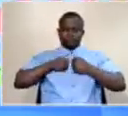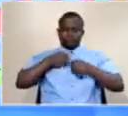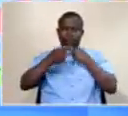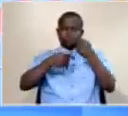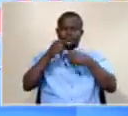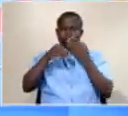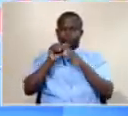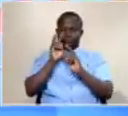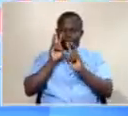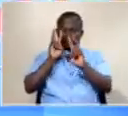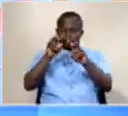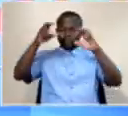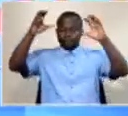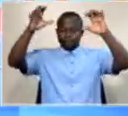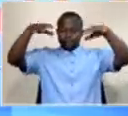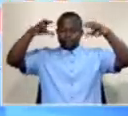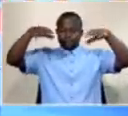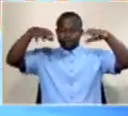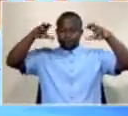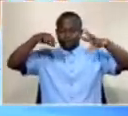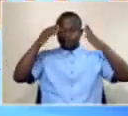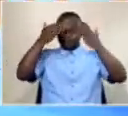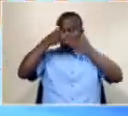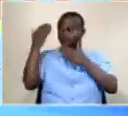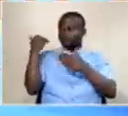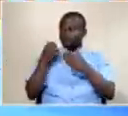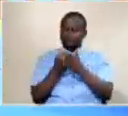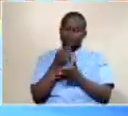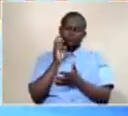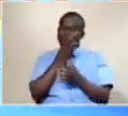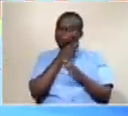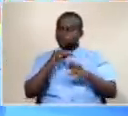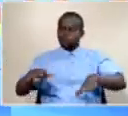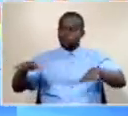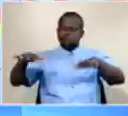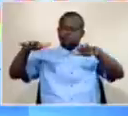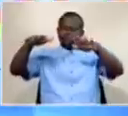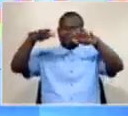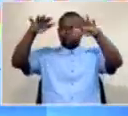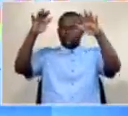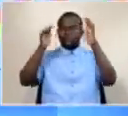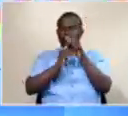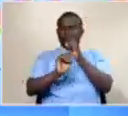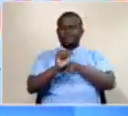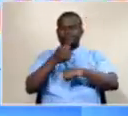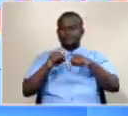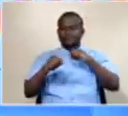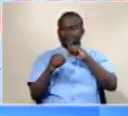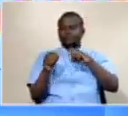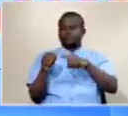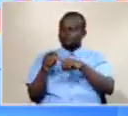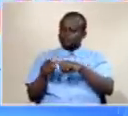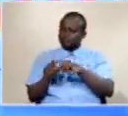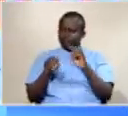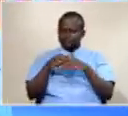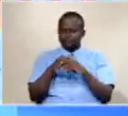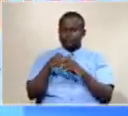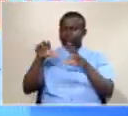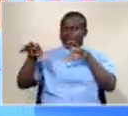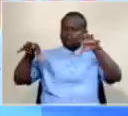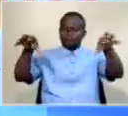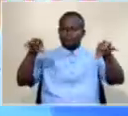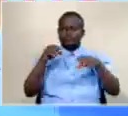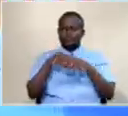Rwanda rumukomeje gukurikira imvura yaguye mu ijoro ryake yateje imyuzure yangije ndetse n'ibikorwa remezo bitandukanye mu bice